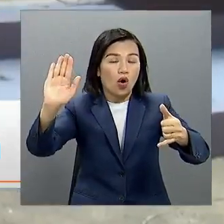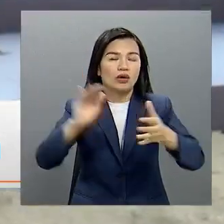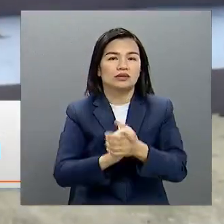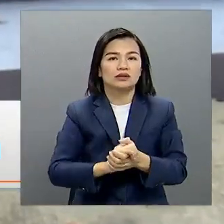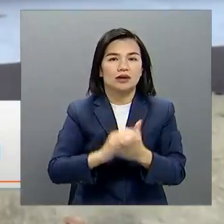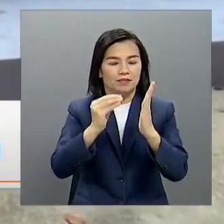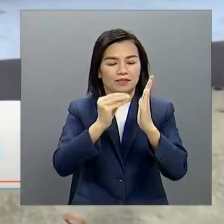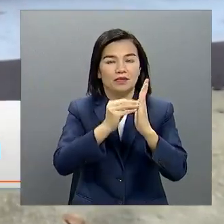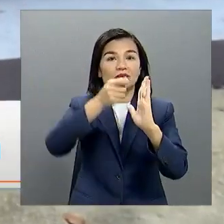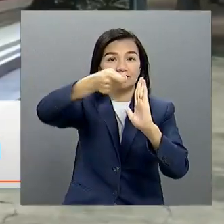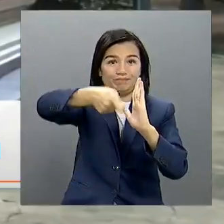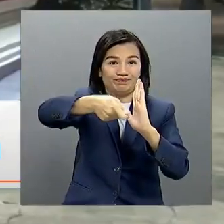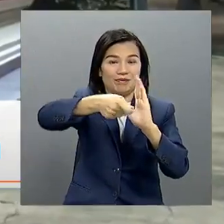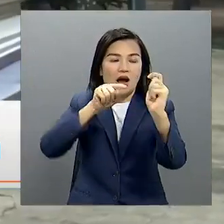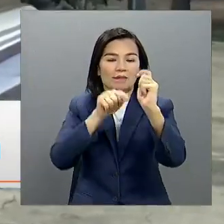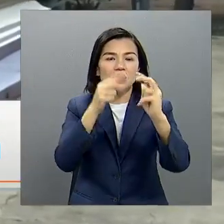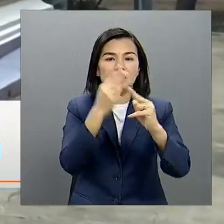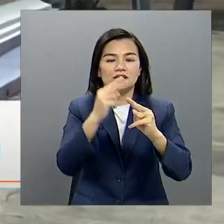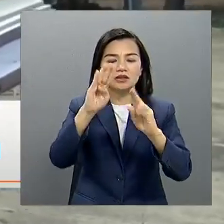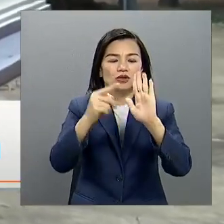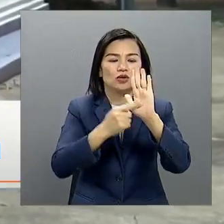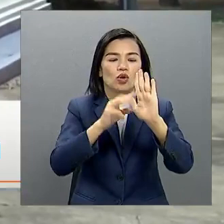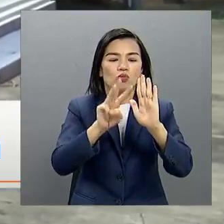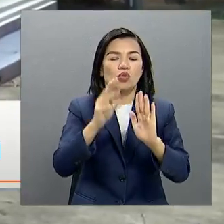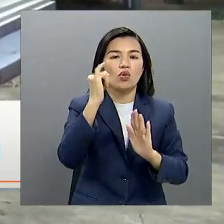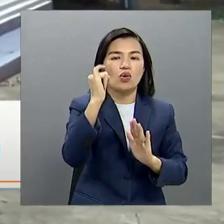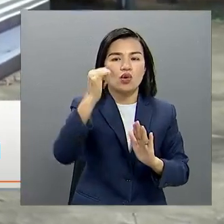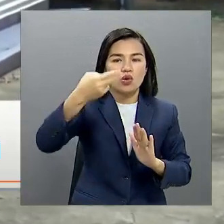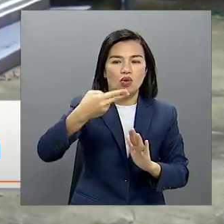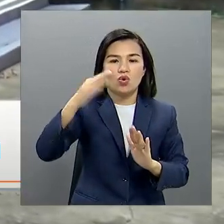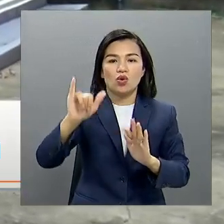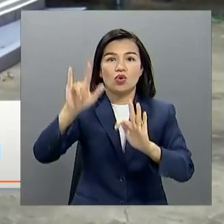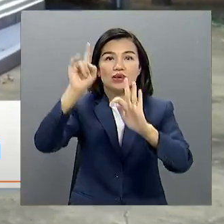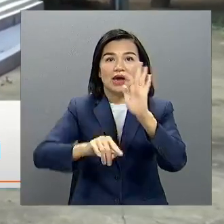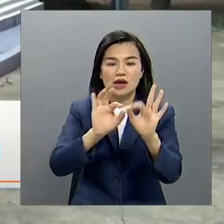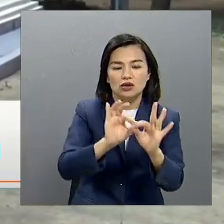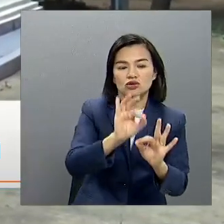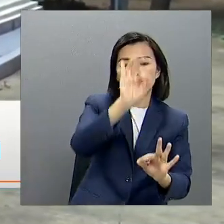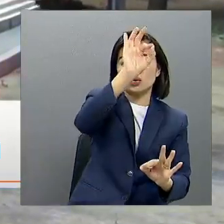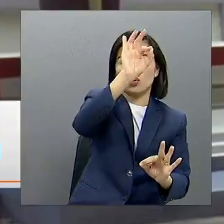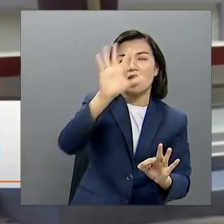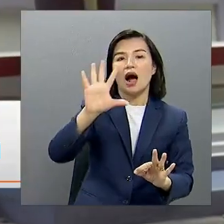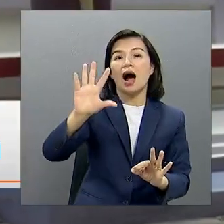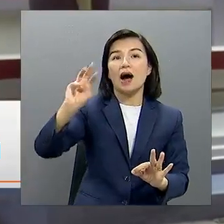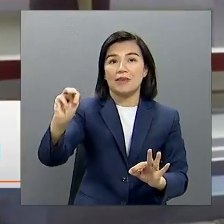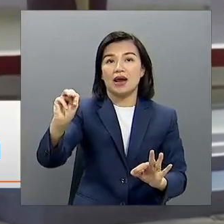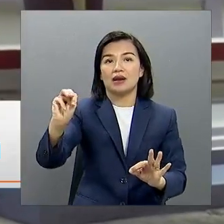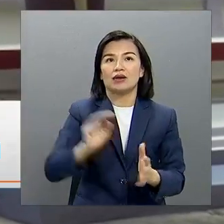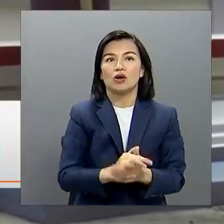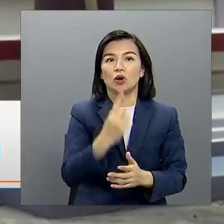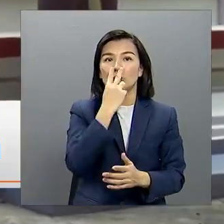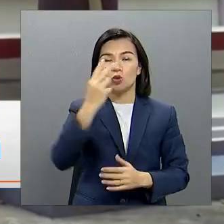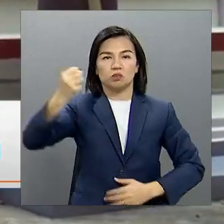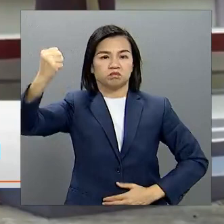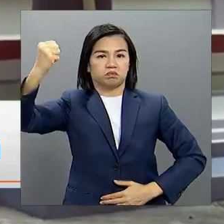ครราชสีมาค่ะซึ่งหุ่นทั้ง4มีความสูงกว่า5เมตรค่ะ นี่แกก็ต้องแบบให้ดูขึงขังน่าเกรงขาม